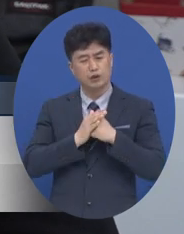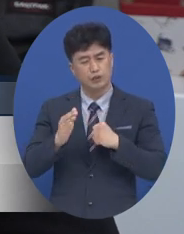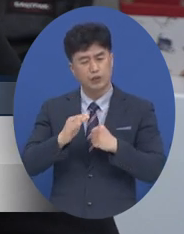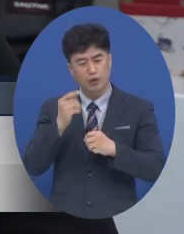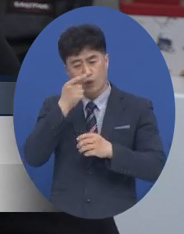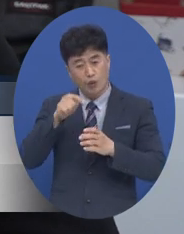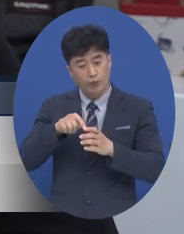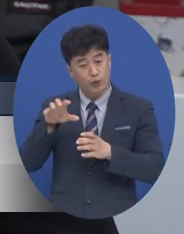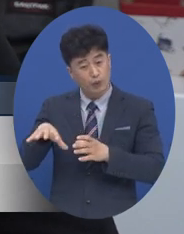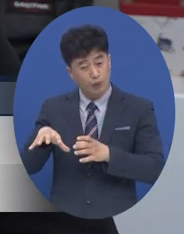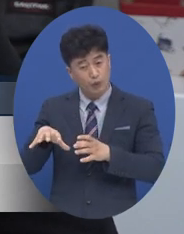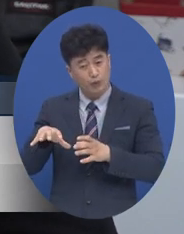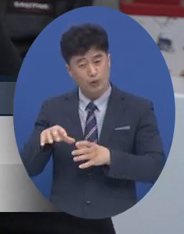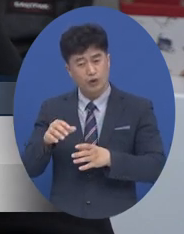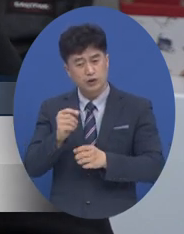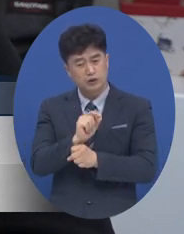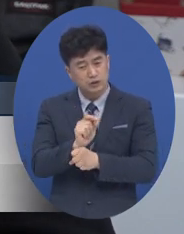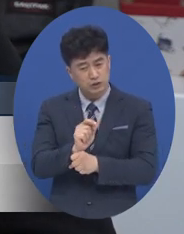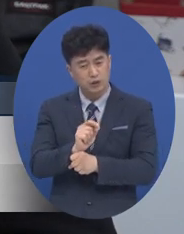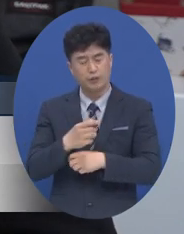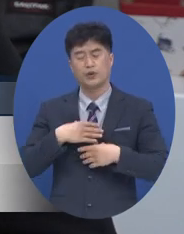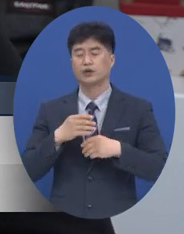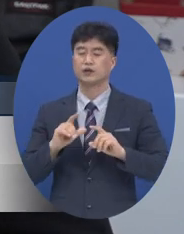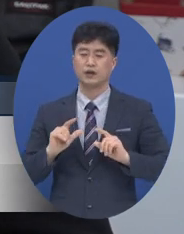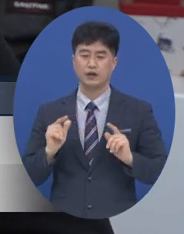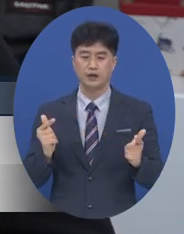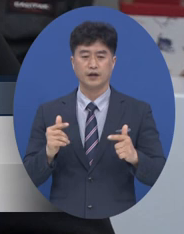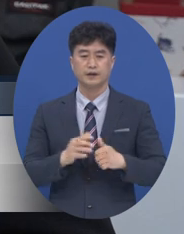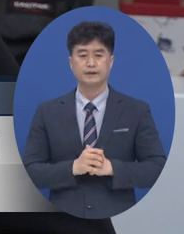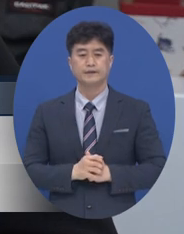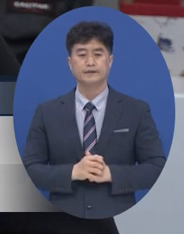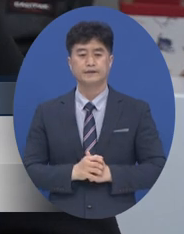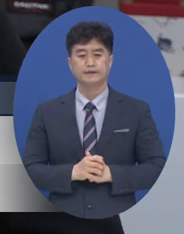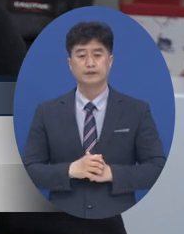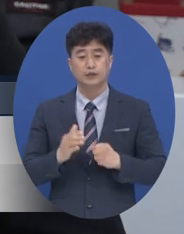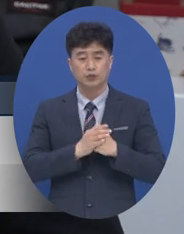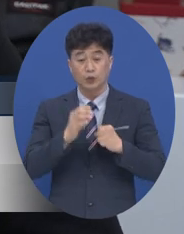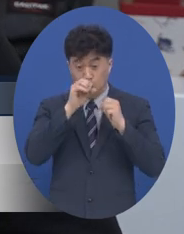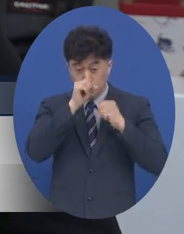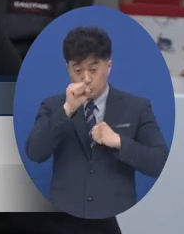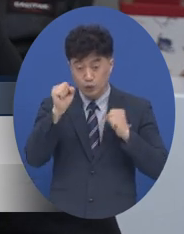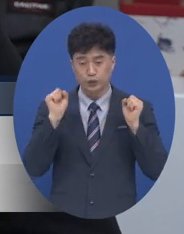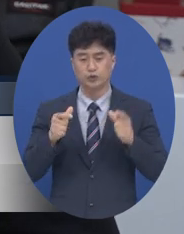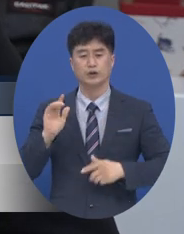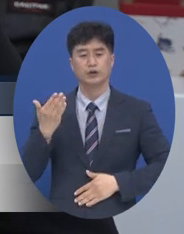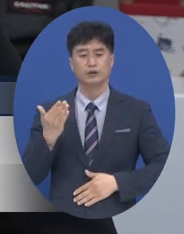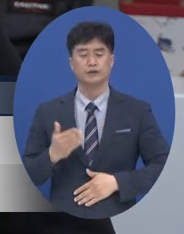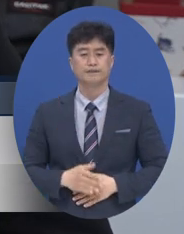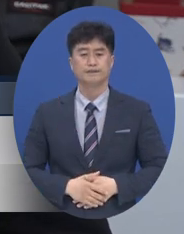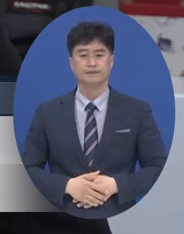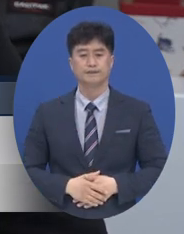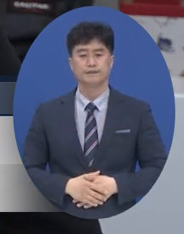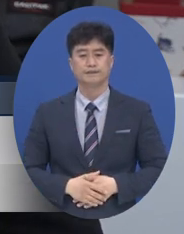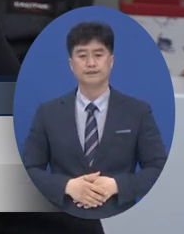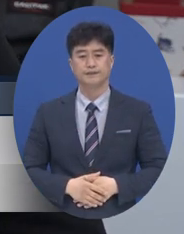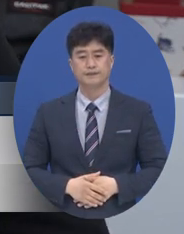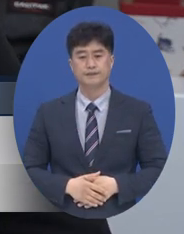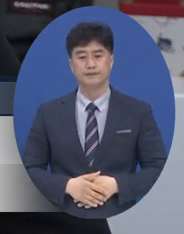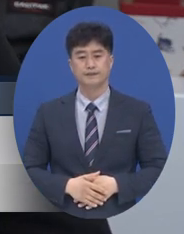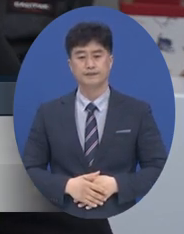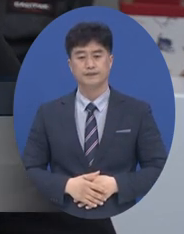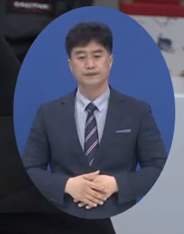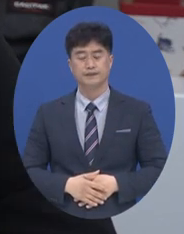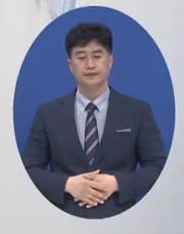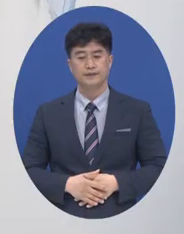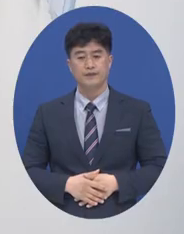또 그러나 고 하니까 그렇게 카페 나가서 작업하는 것도 편하진 않거든 야 그래서 좋음 기획 안